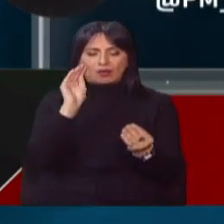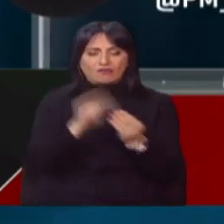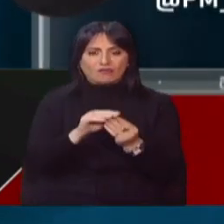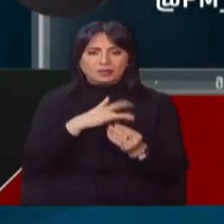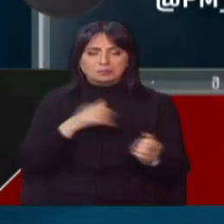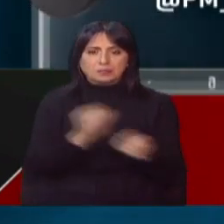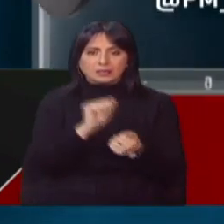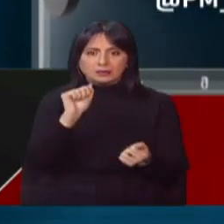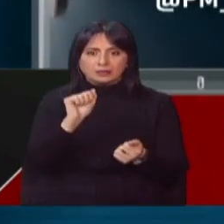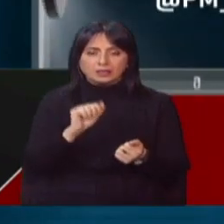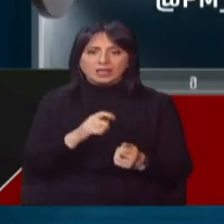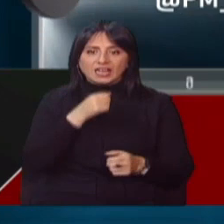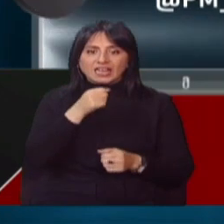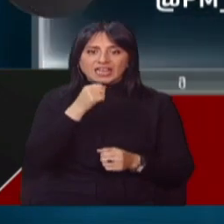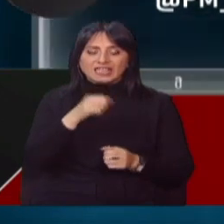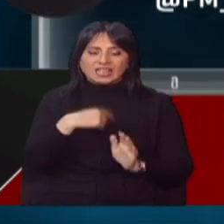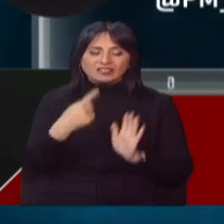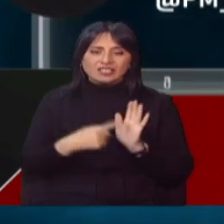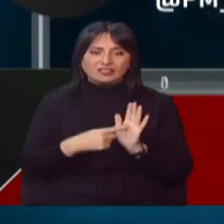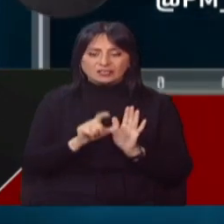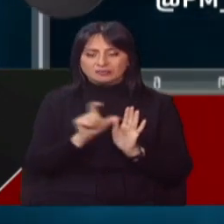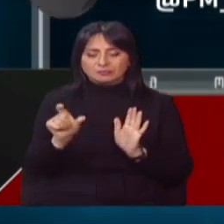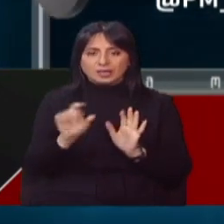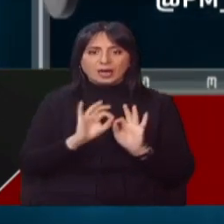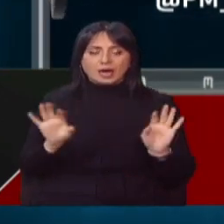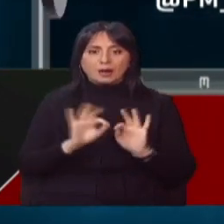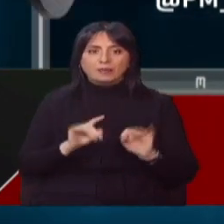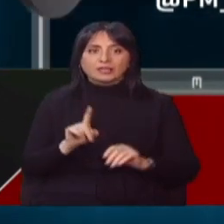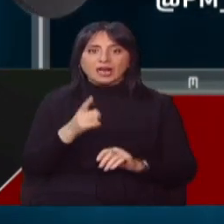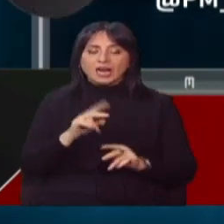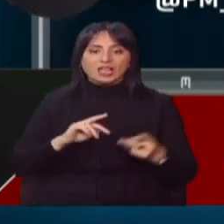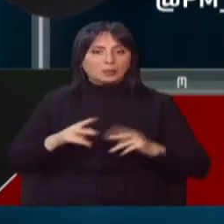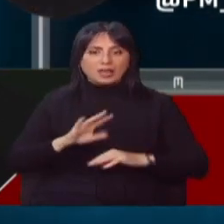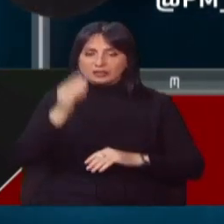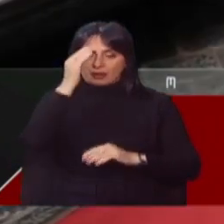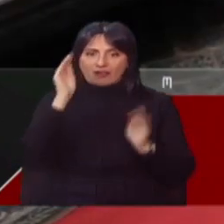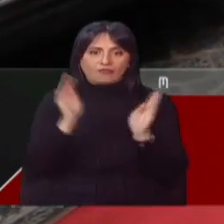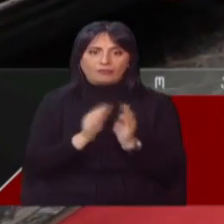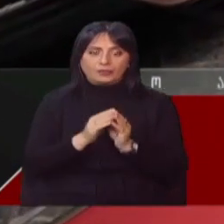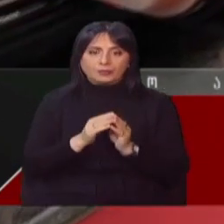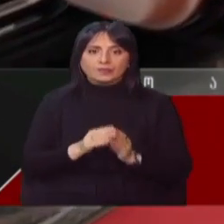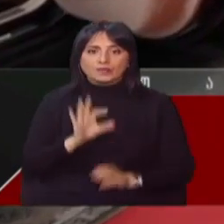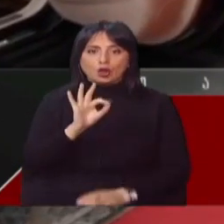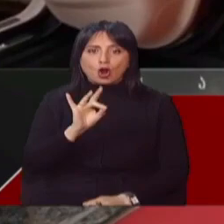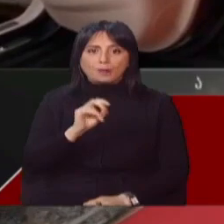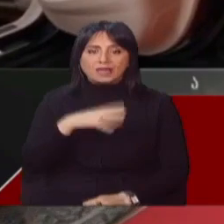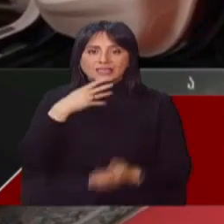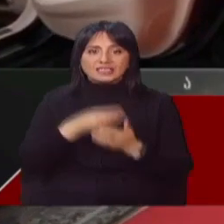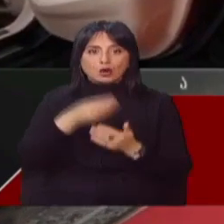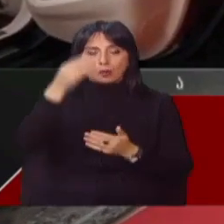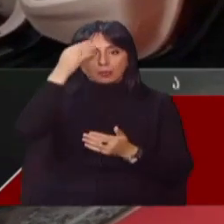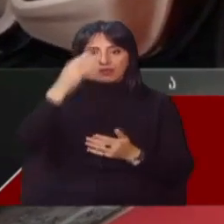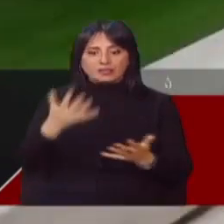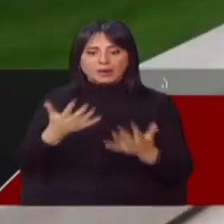და მკითხველს იმ ინტერვიუს ბმული დაუტოვა, სადაც განმარტავს, რატომ არ იცვლის პოზიციას. ვიქტორ ორბანმა საკუთარი